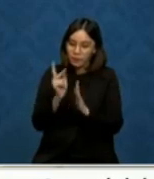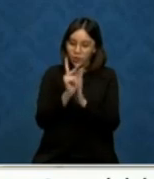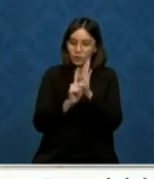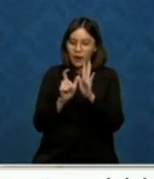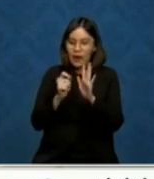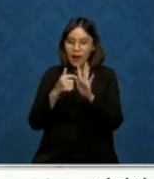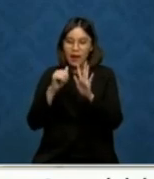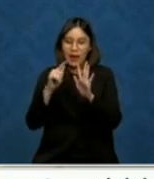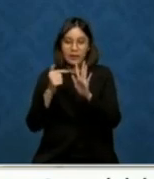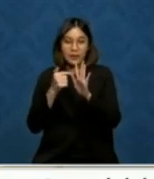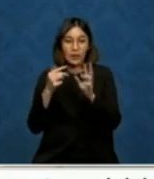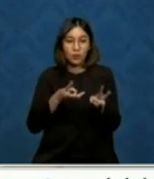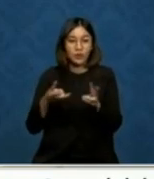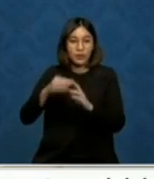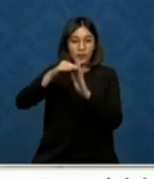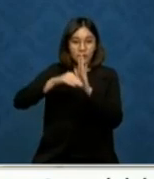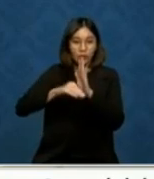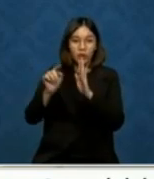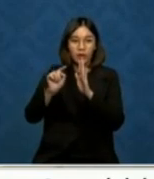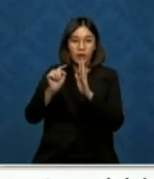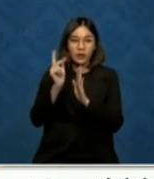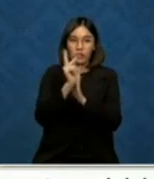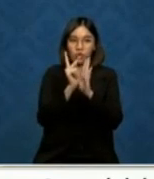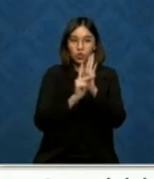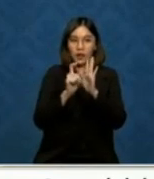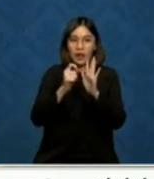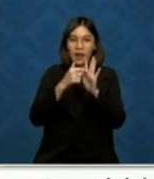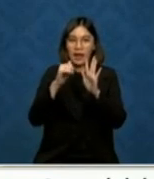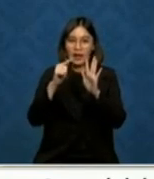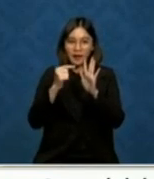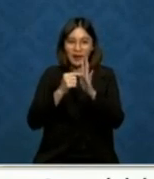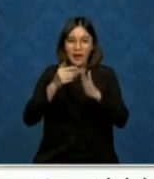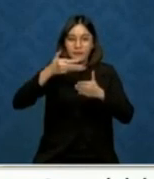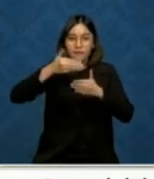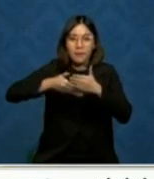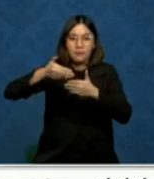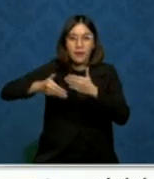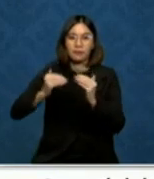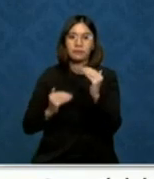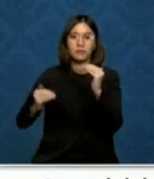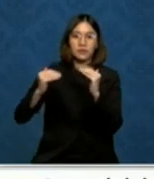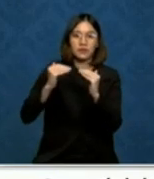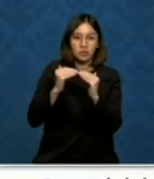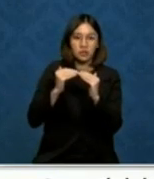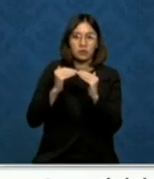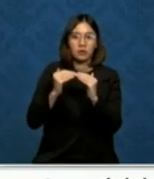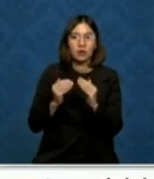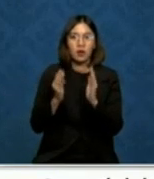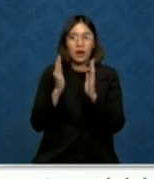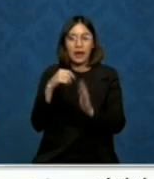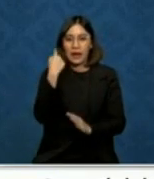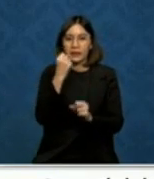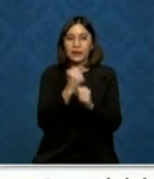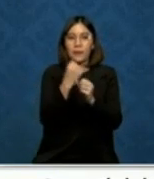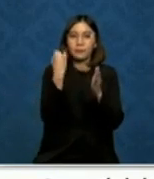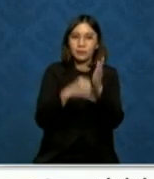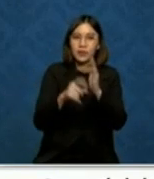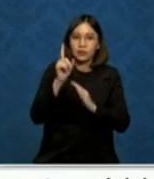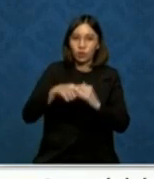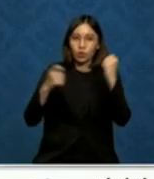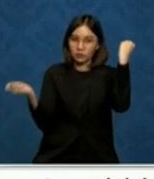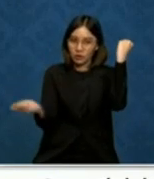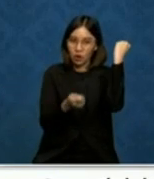นี่ยมันมีหลักการอยู่อย่างหนึ่งก็คือกฎหมายอาญาเป็นกฎหมายจำกัดสิทธิ์นะครับเมื่อผู้ฝ่าฝืนก็จะต้องรับโท